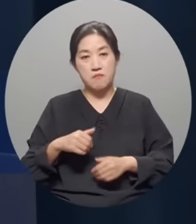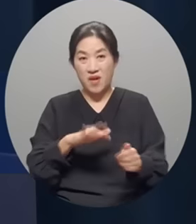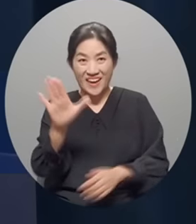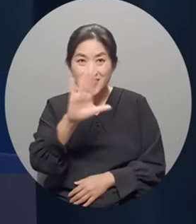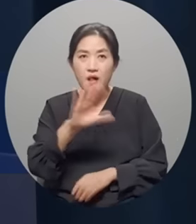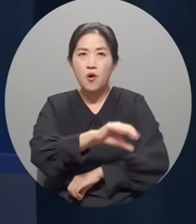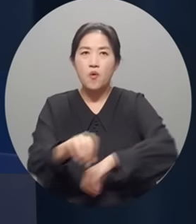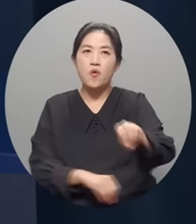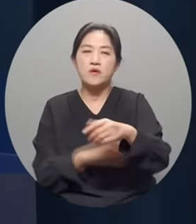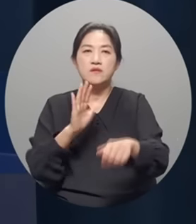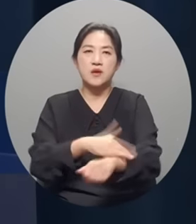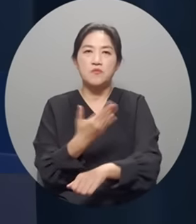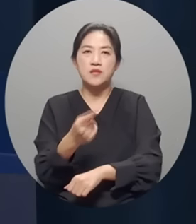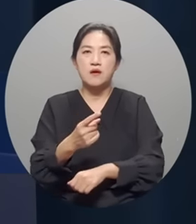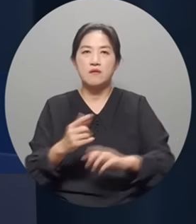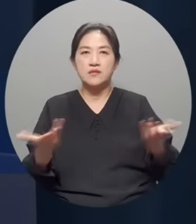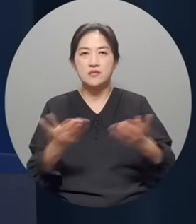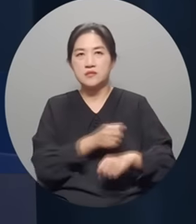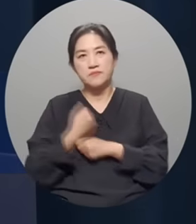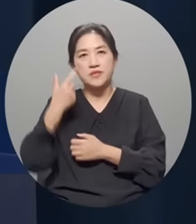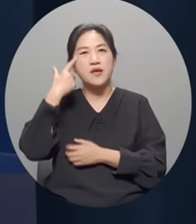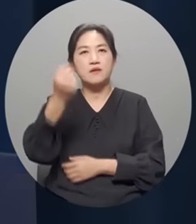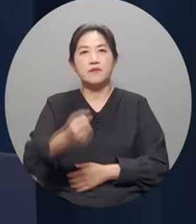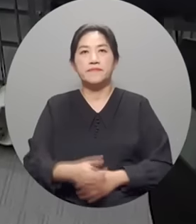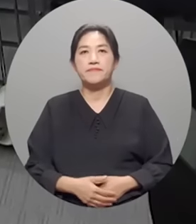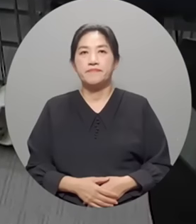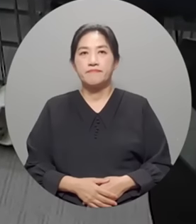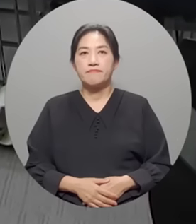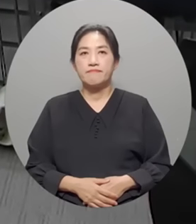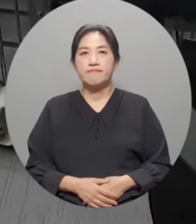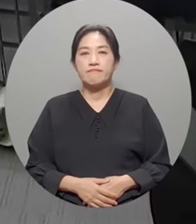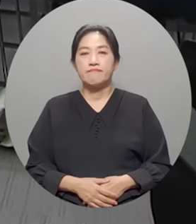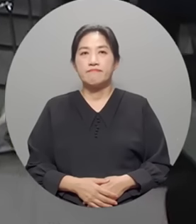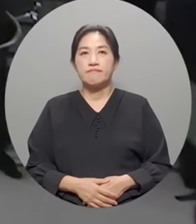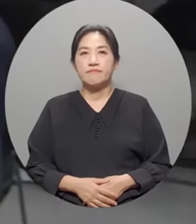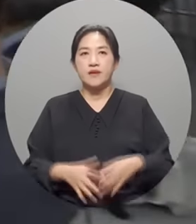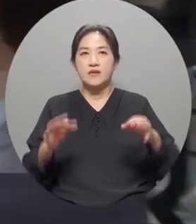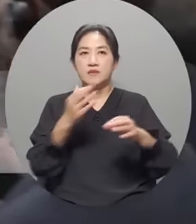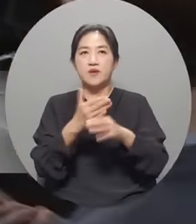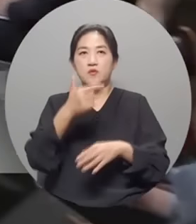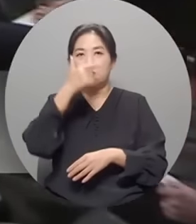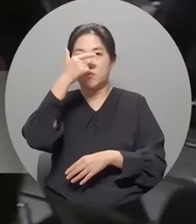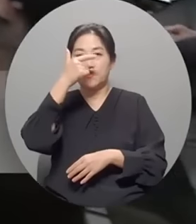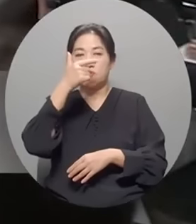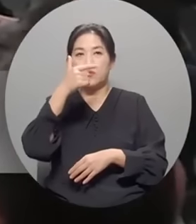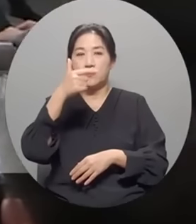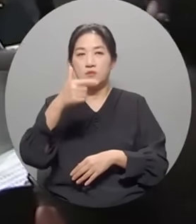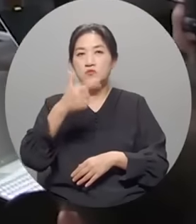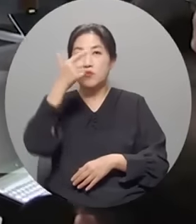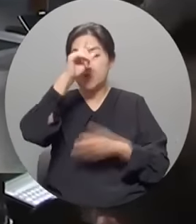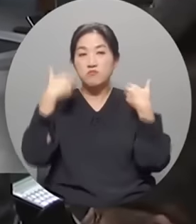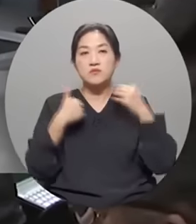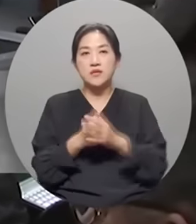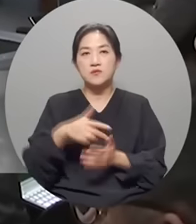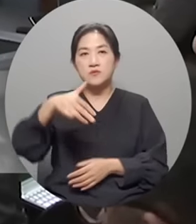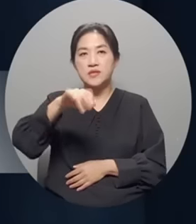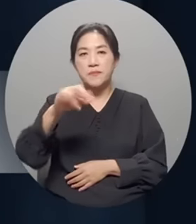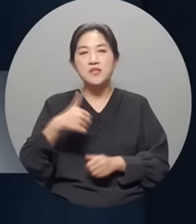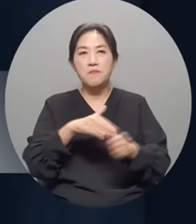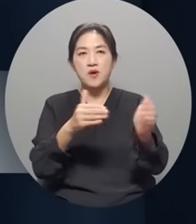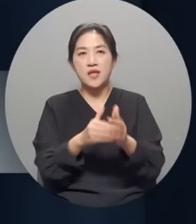그거야말로 잘못된 것이고 직무유기라고 생각합니다. 김대중 노무현 정부 때도 참관단을 보냈다며 북한군